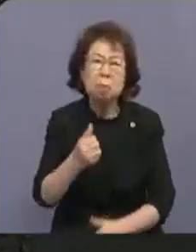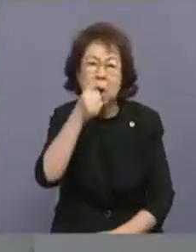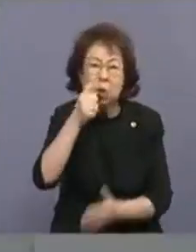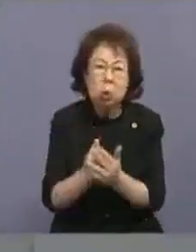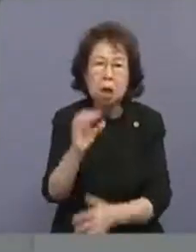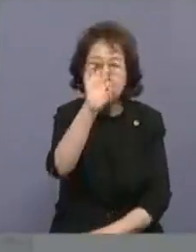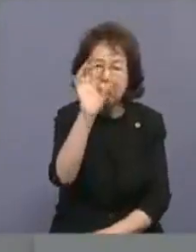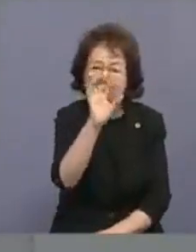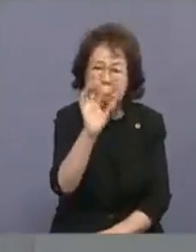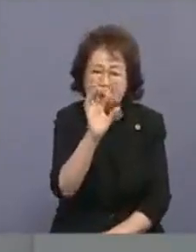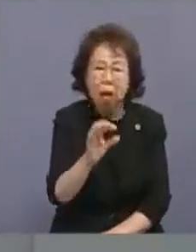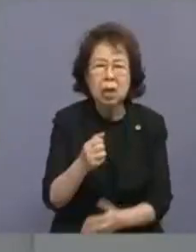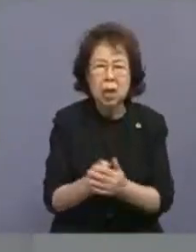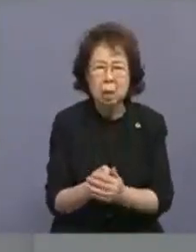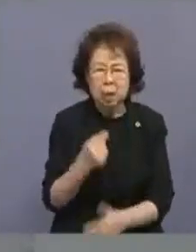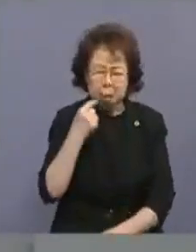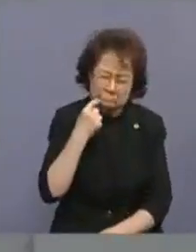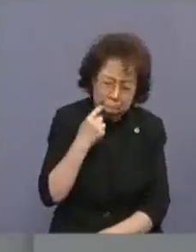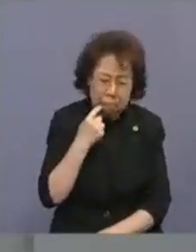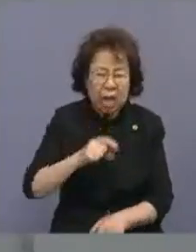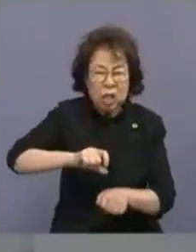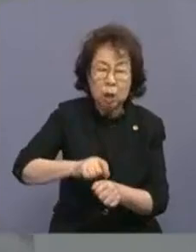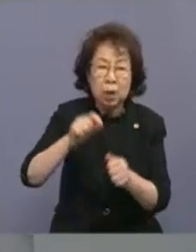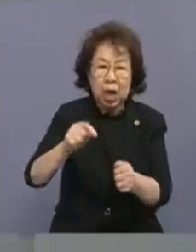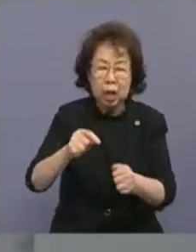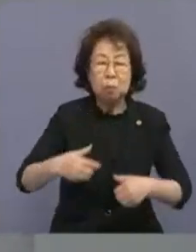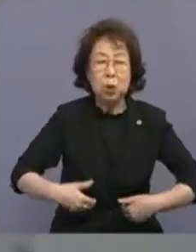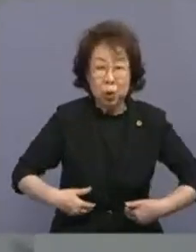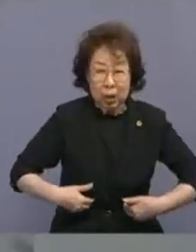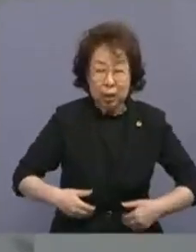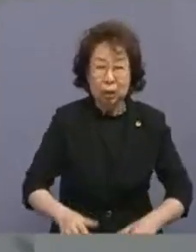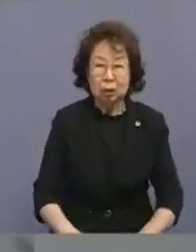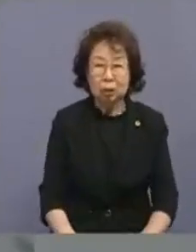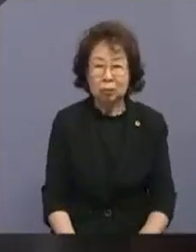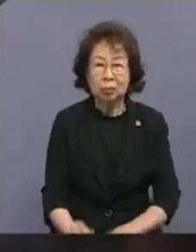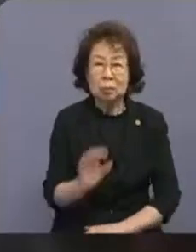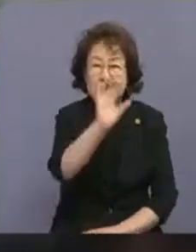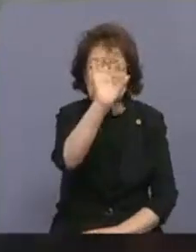반복되고 있다며 처벌을 강화해야 한다고 지적합니다 반복적으로